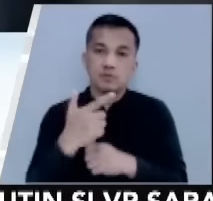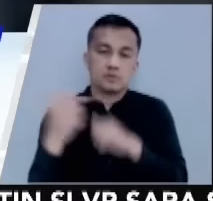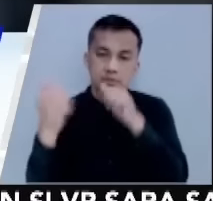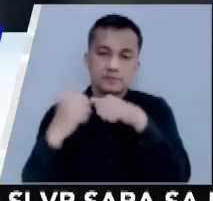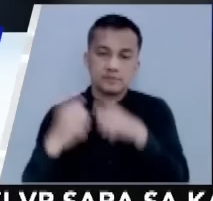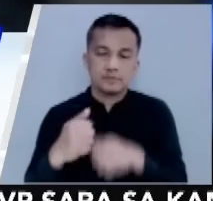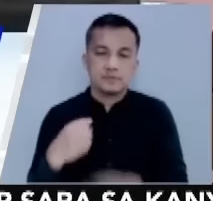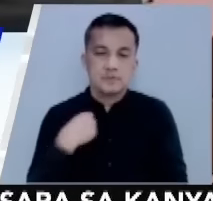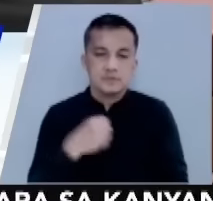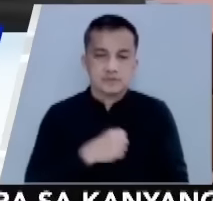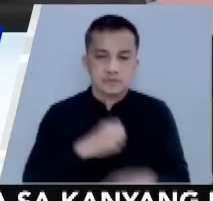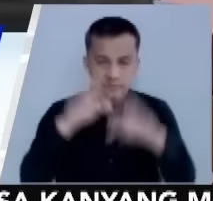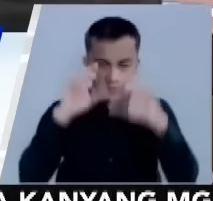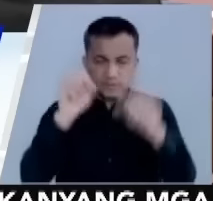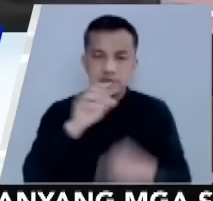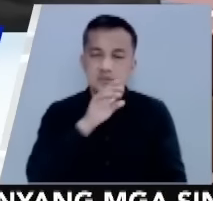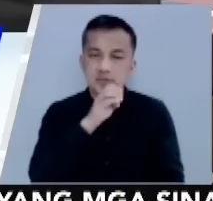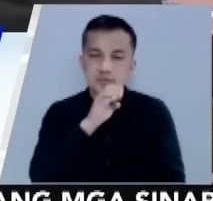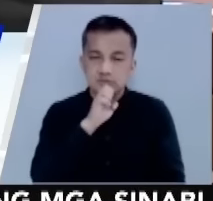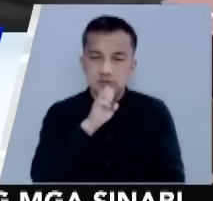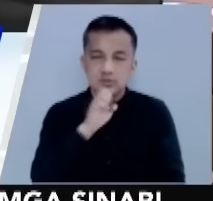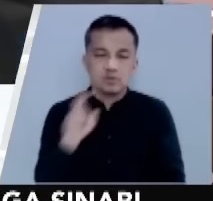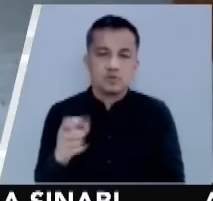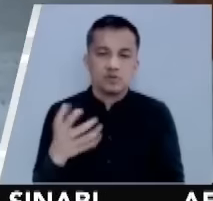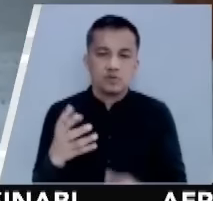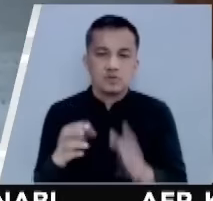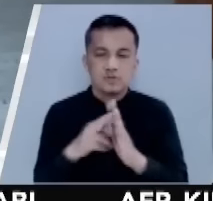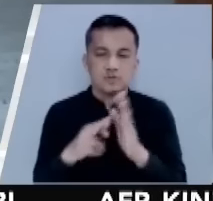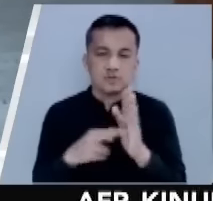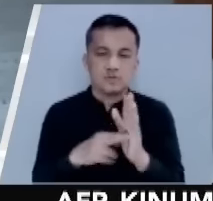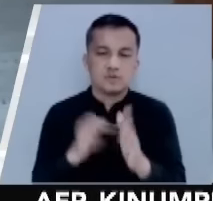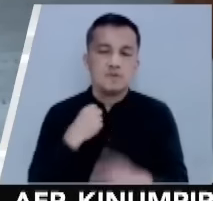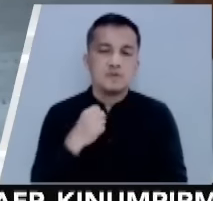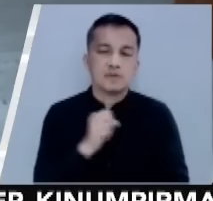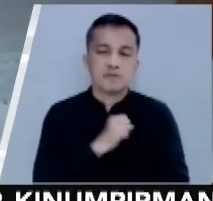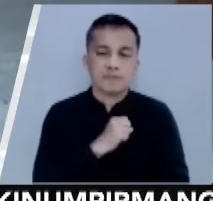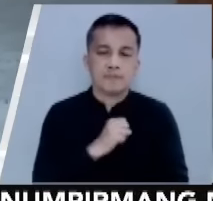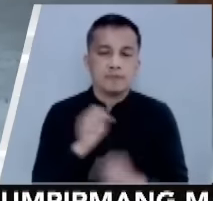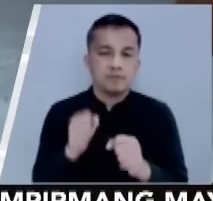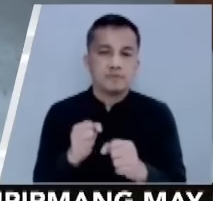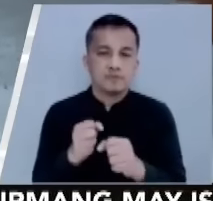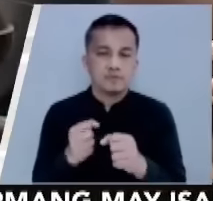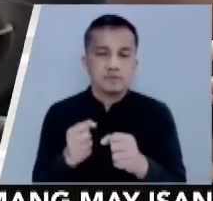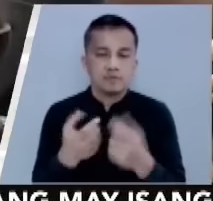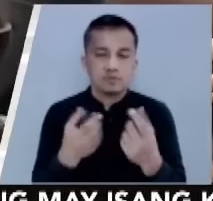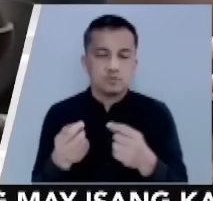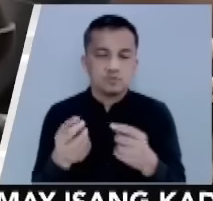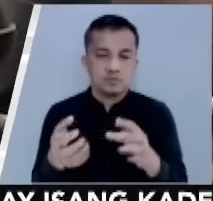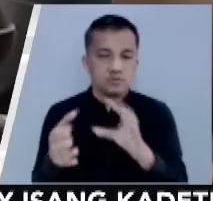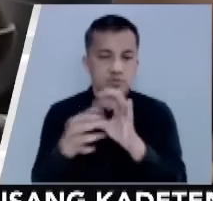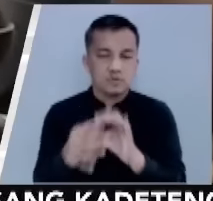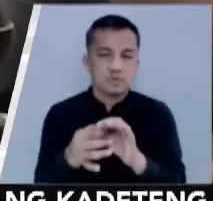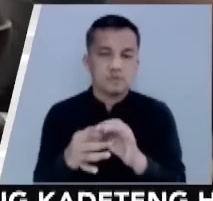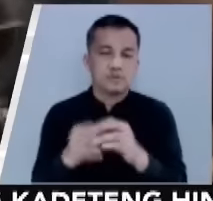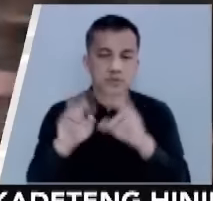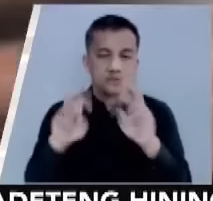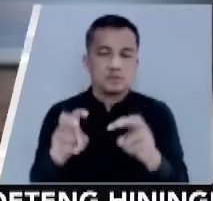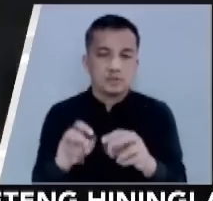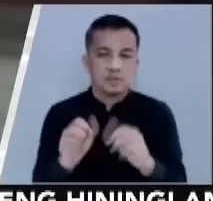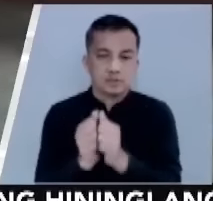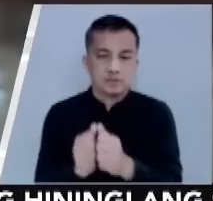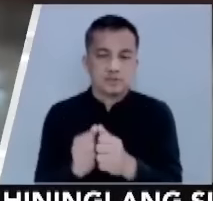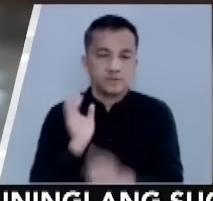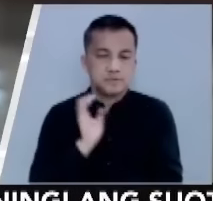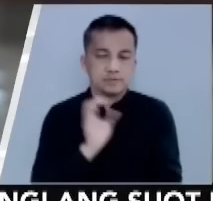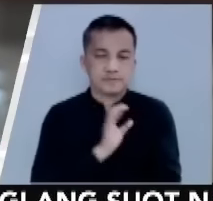President Cheese Escudero, wala raw sa rules ng Senado na pwede itong magsagawa ng joint investigation kasama ng Kamara.